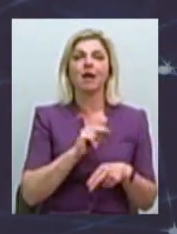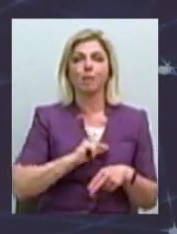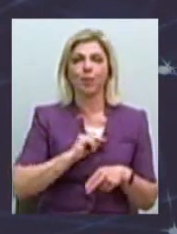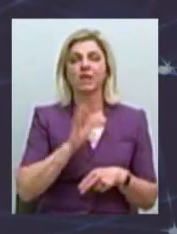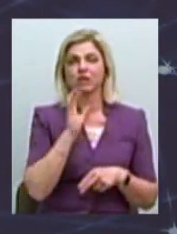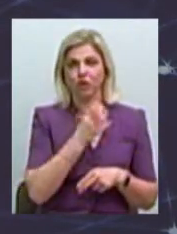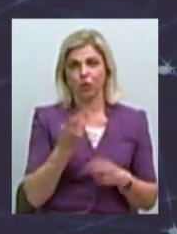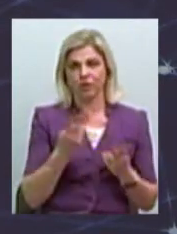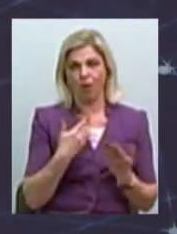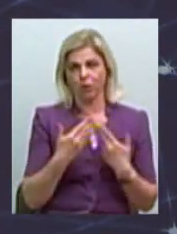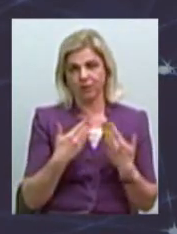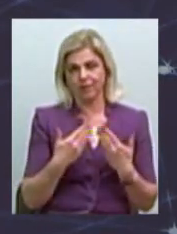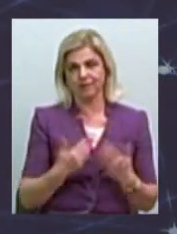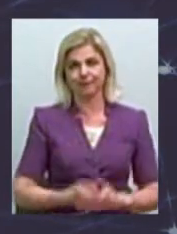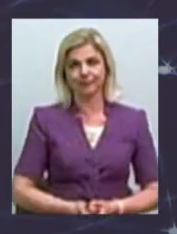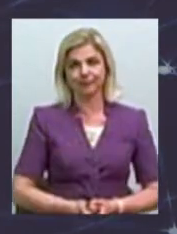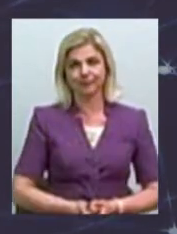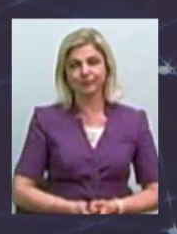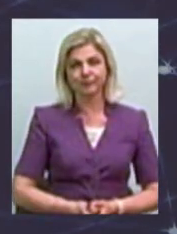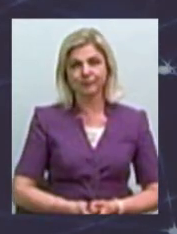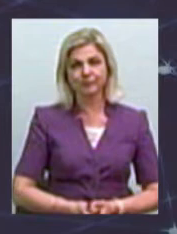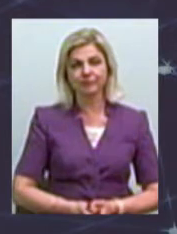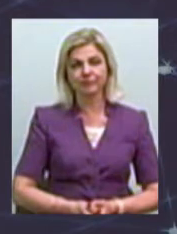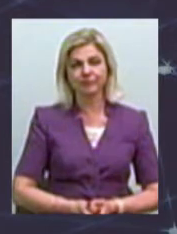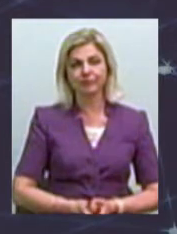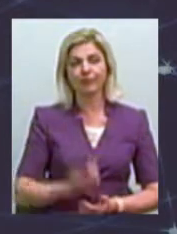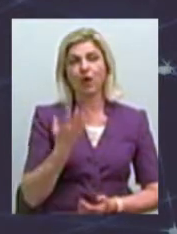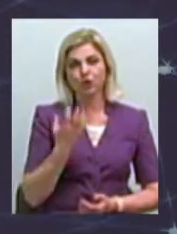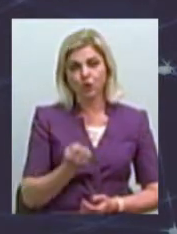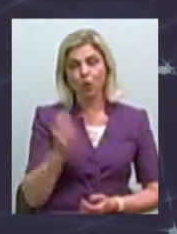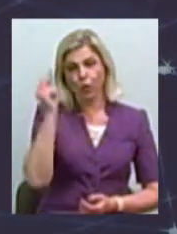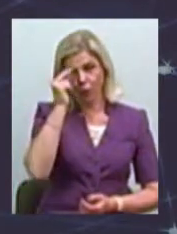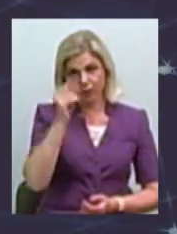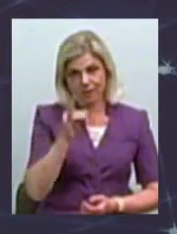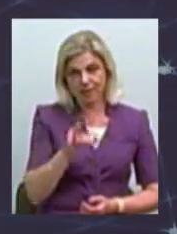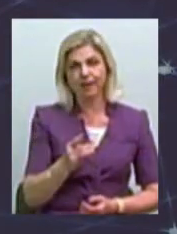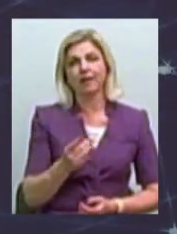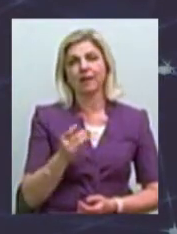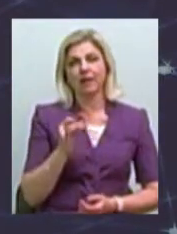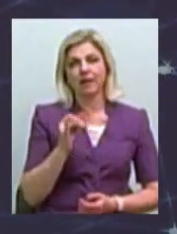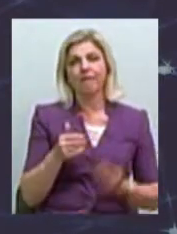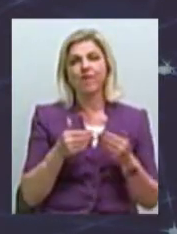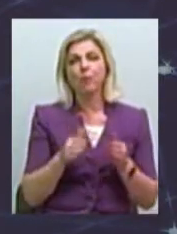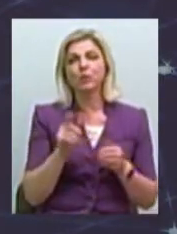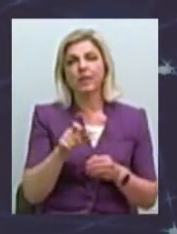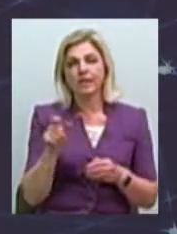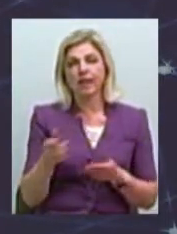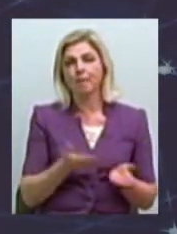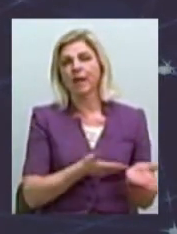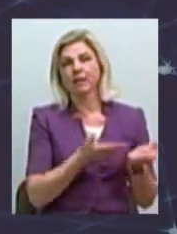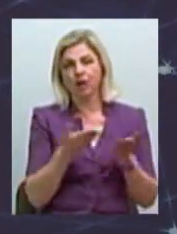тоже относиться и подходить. Поэтому еще раз, поэтому курсы, поэтому выпускники